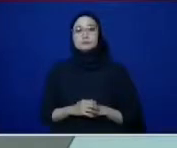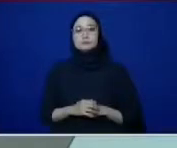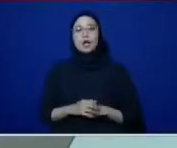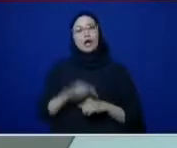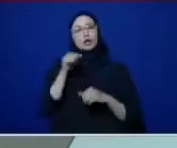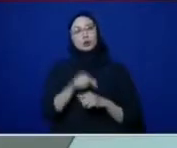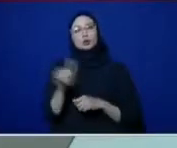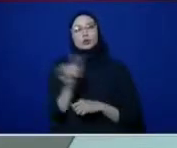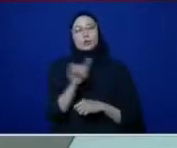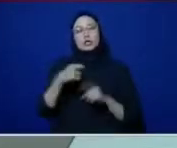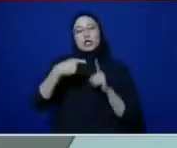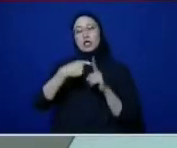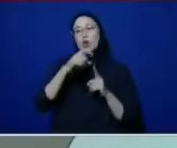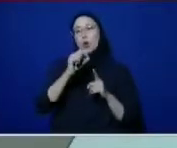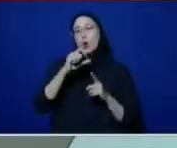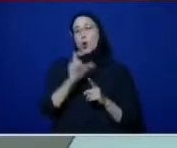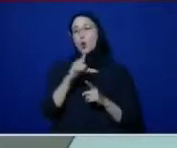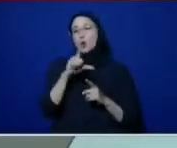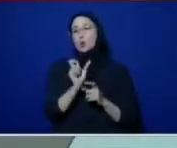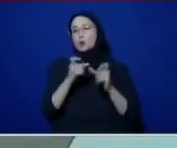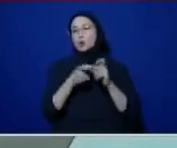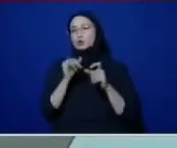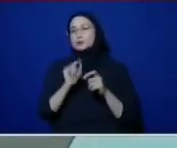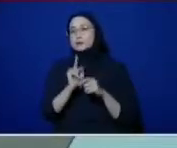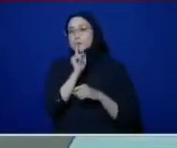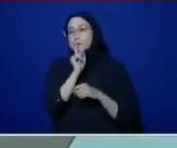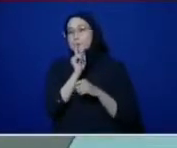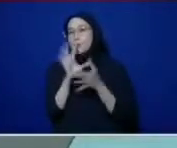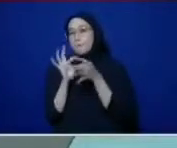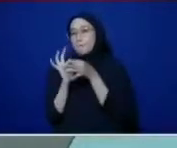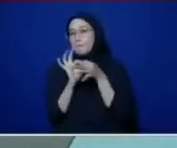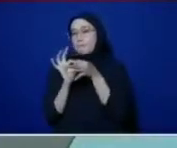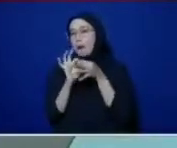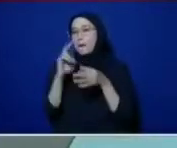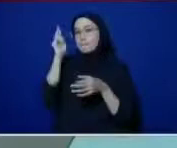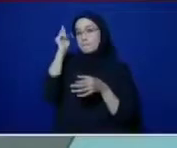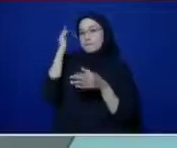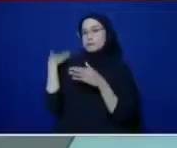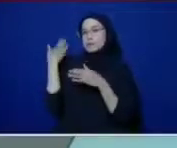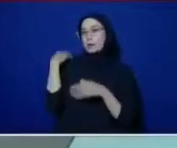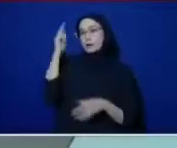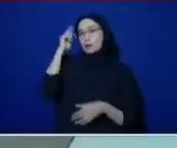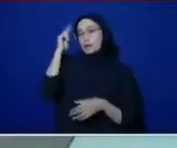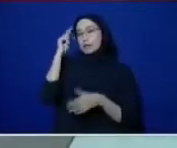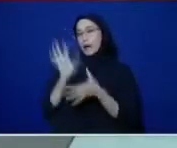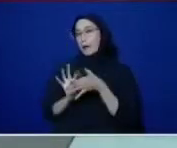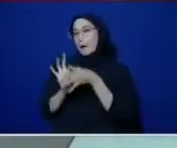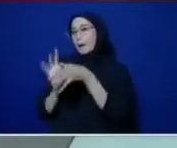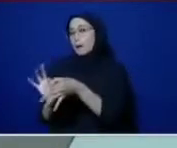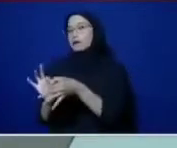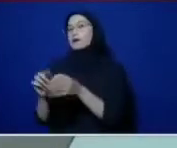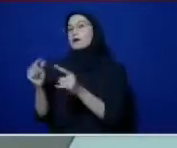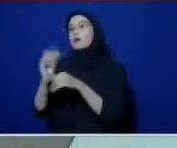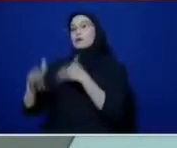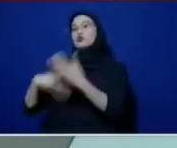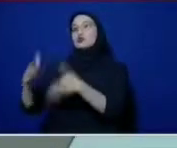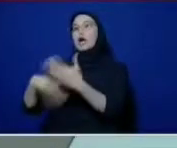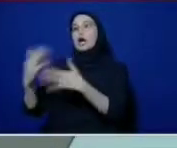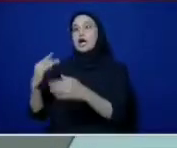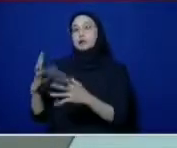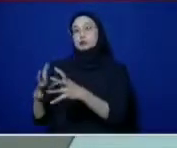kolusi kerjasama antara pejabat-pejabat pemerintah dengan perusahaan-perusahaan swasta besar.